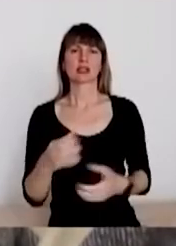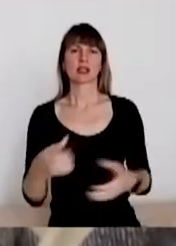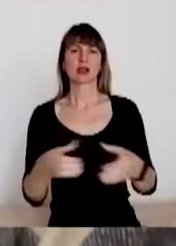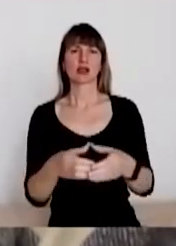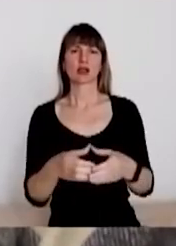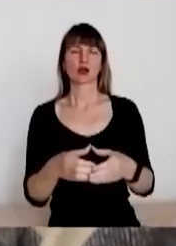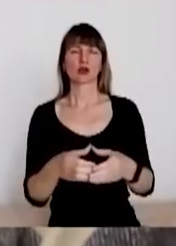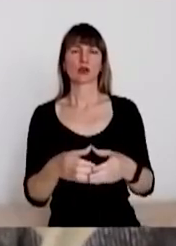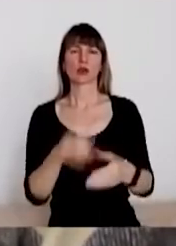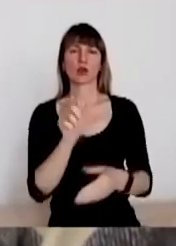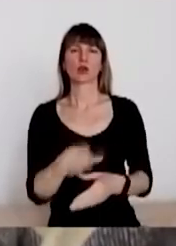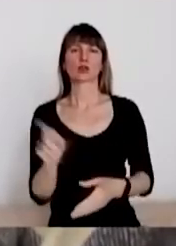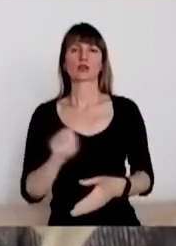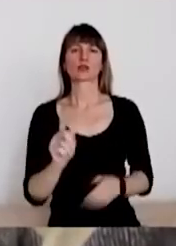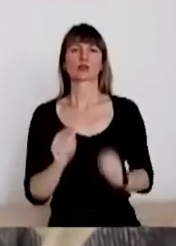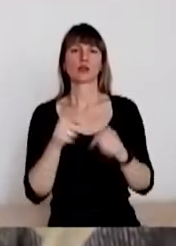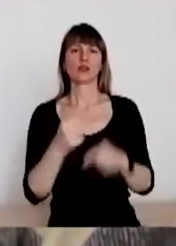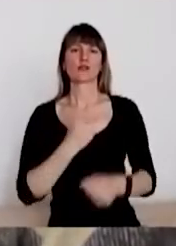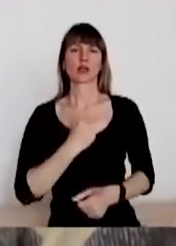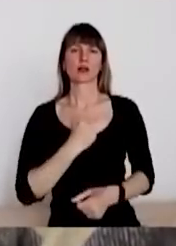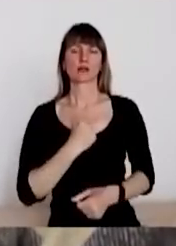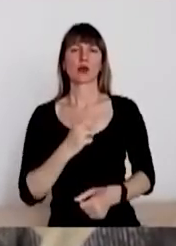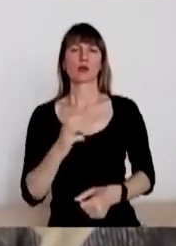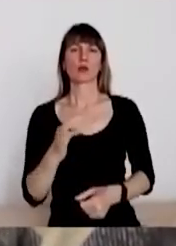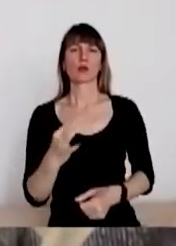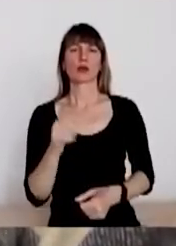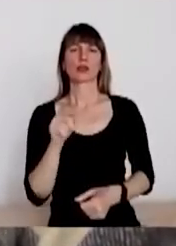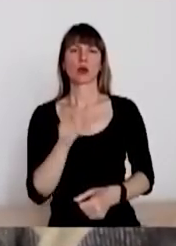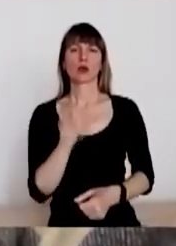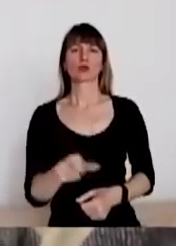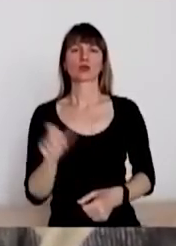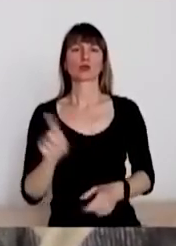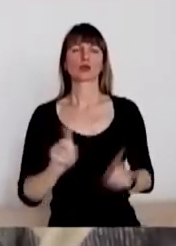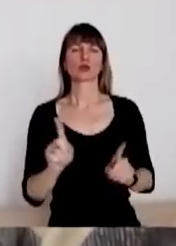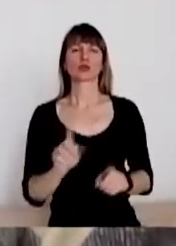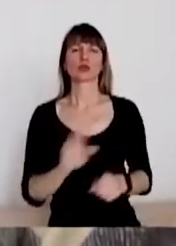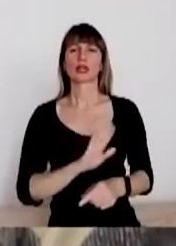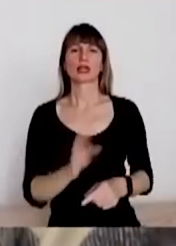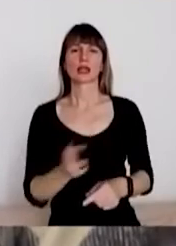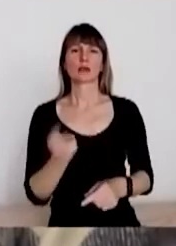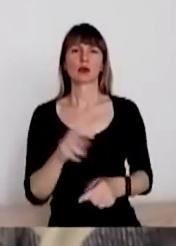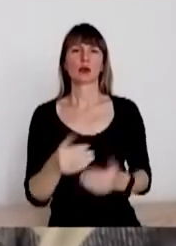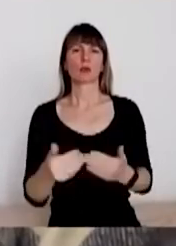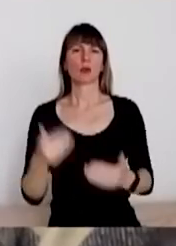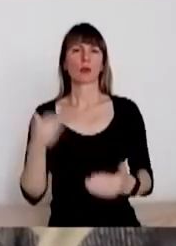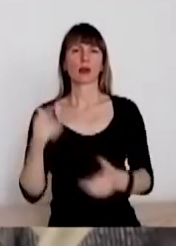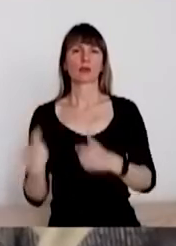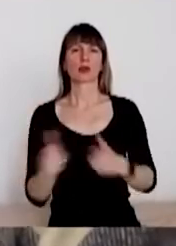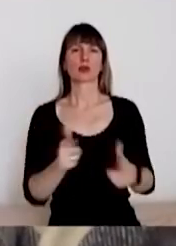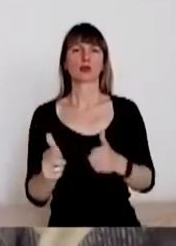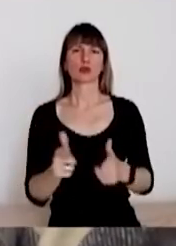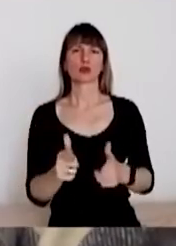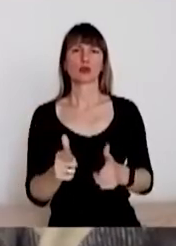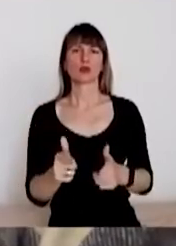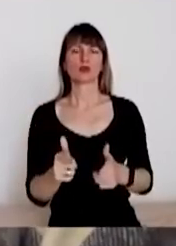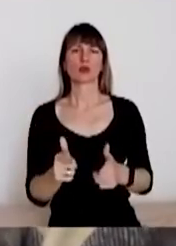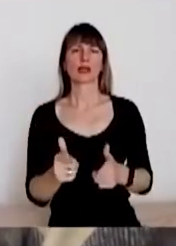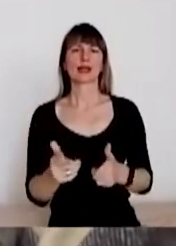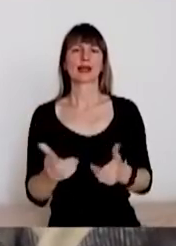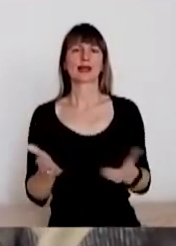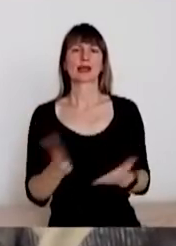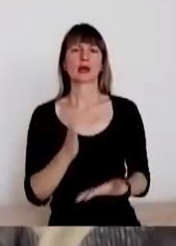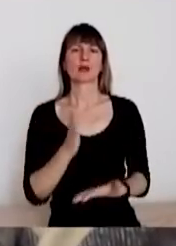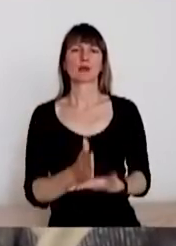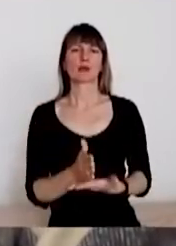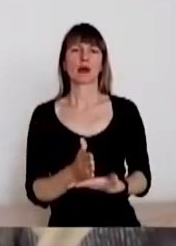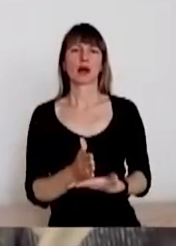що призиваються. Бо ті особи, що не проходили попередню підготовку, які мали